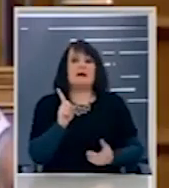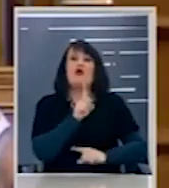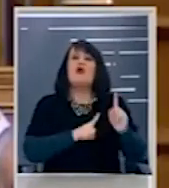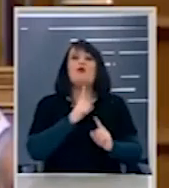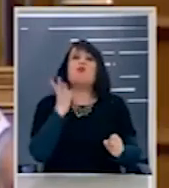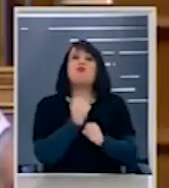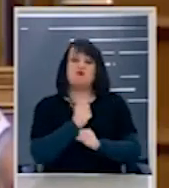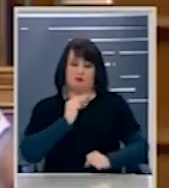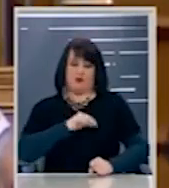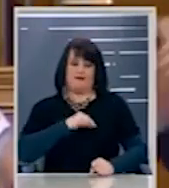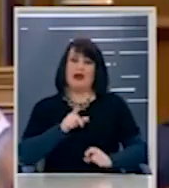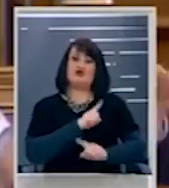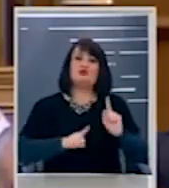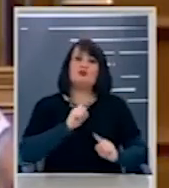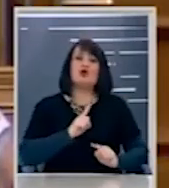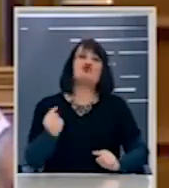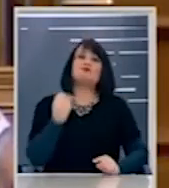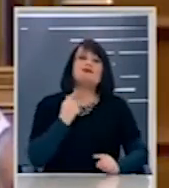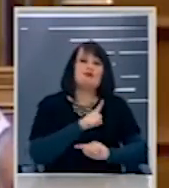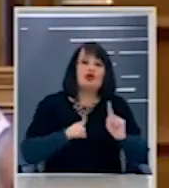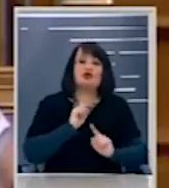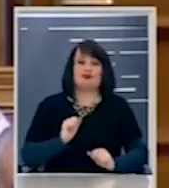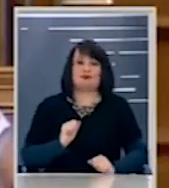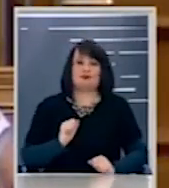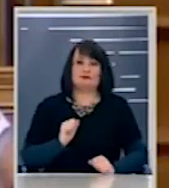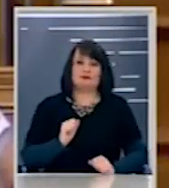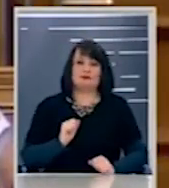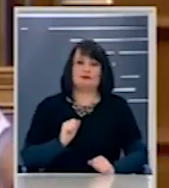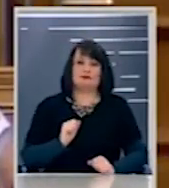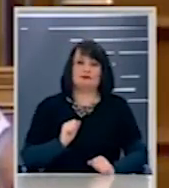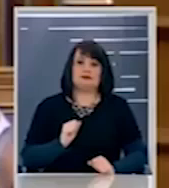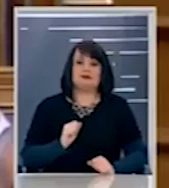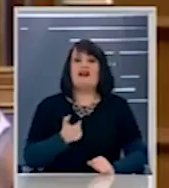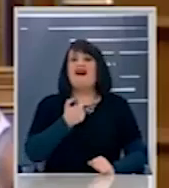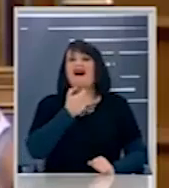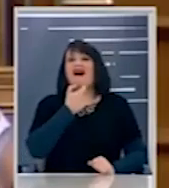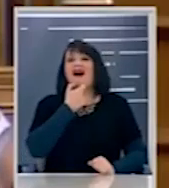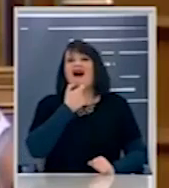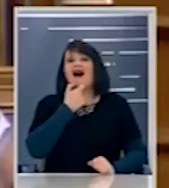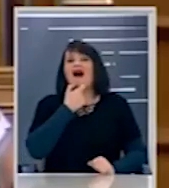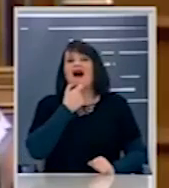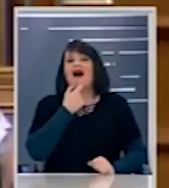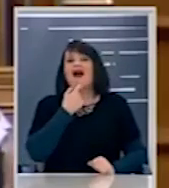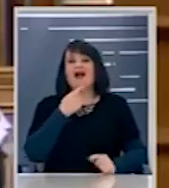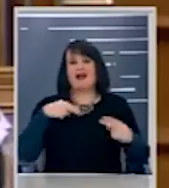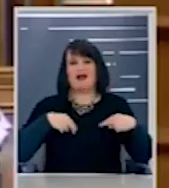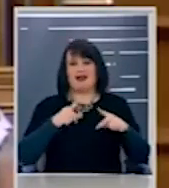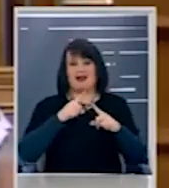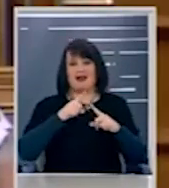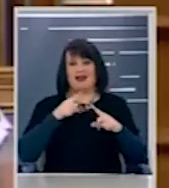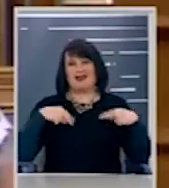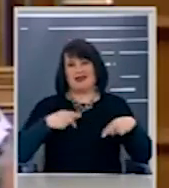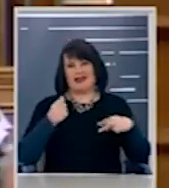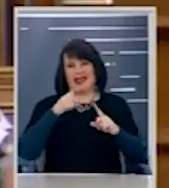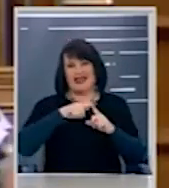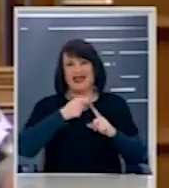Ποιος θα κέρδιζε. Ποιος θα έχανε και ποιος θα κέρδιζε. Πώς λένε και οι Αγγλοσάξονες, ο φίλος μου Ευκλήδης που είναι Αγγλοσάξο και